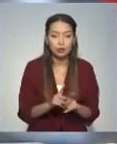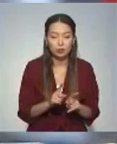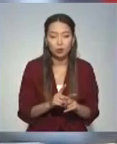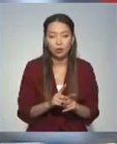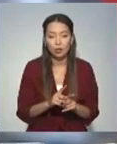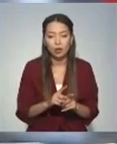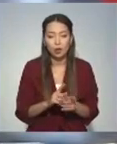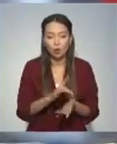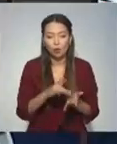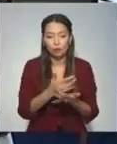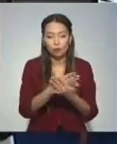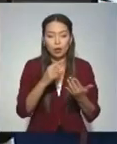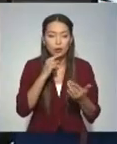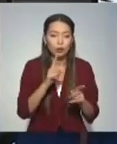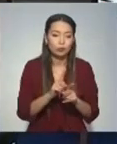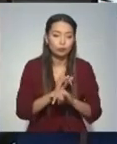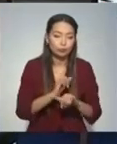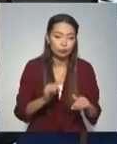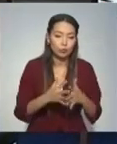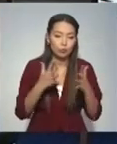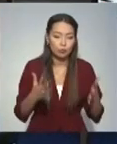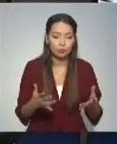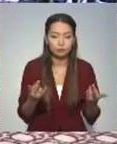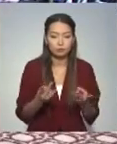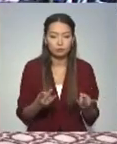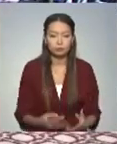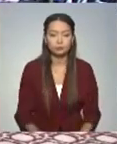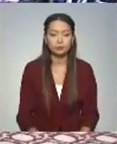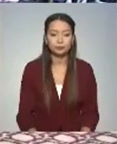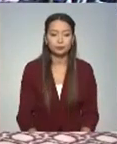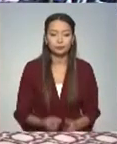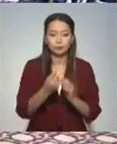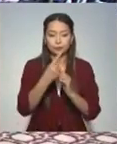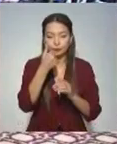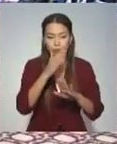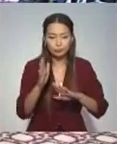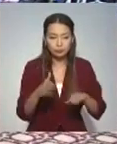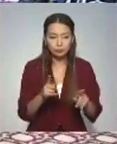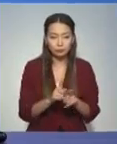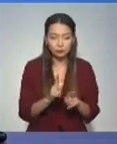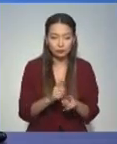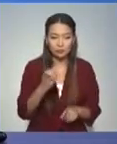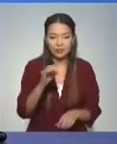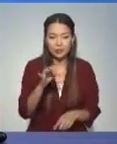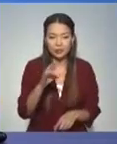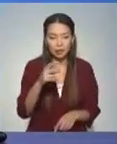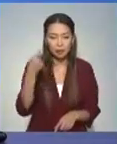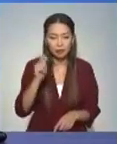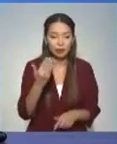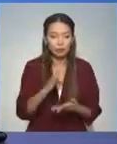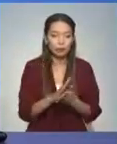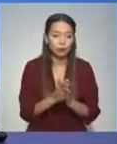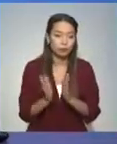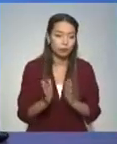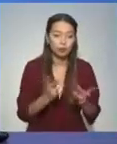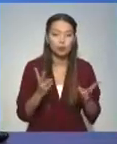экономикалық интеграцияларды тереңдетуге ықпал ететін сөзсіз. 11 жылдан бері соғыс жүріп жатқан Сириядағы жағдайды тұрақтандыру үшін